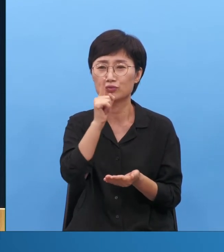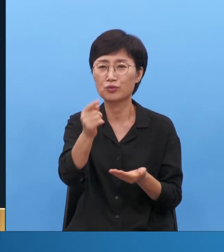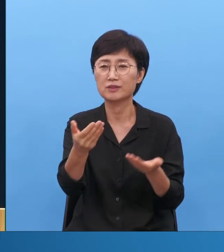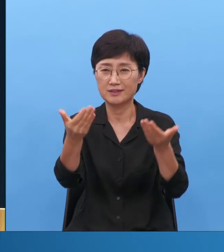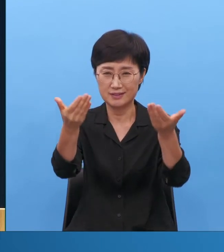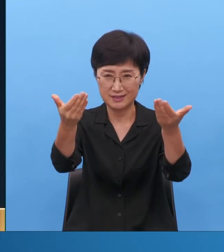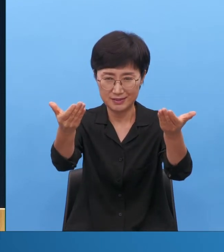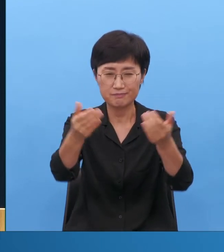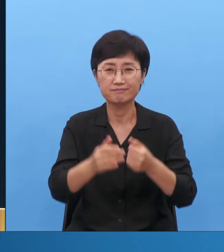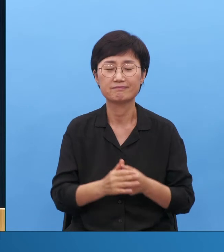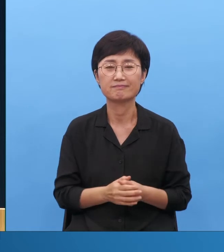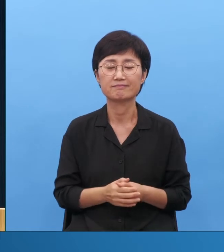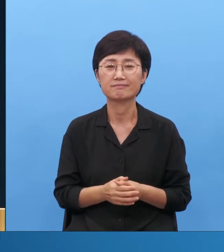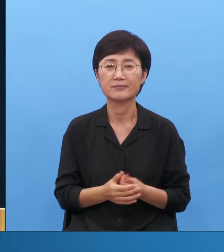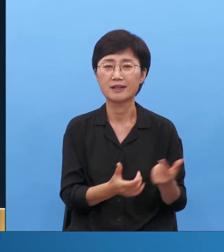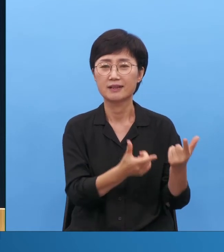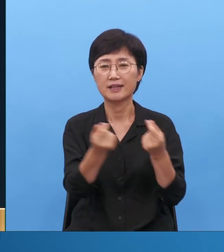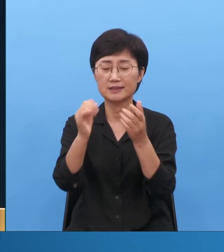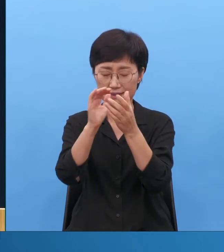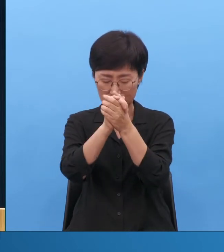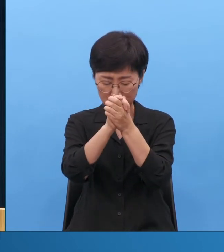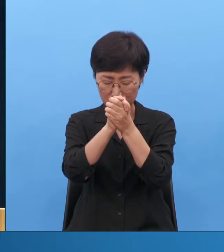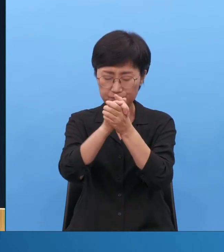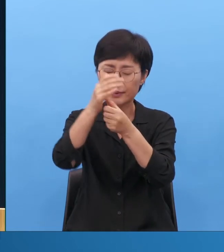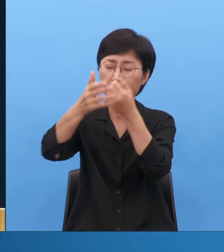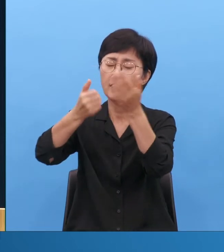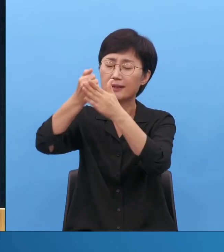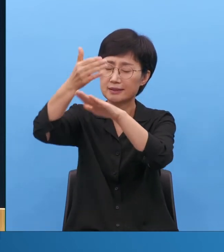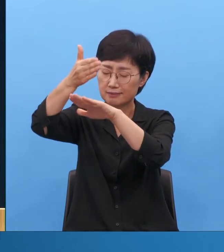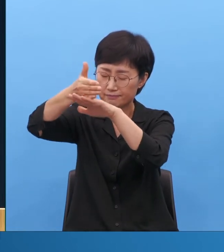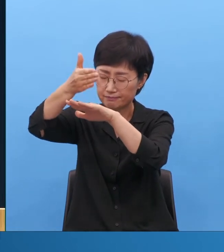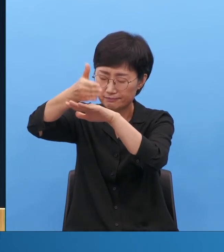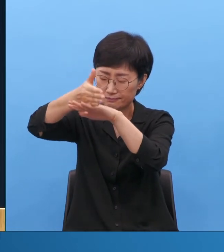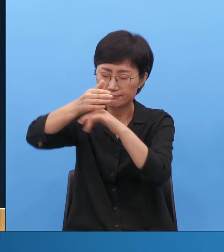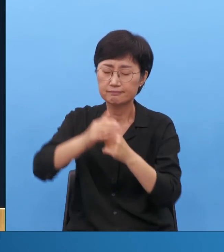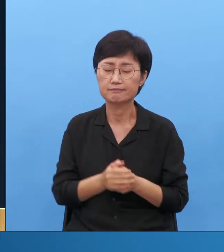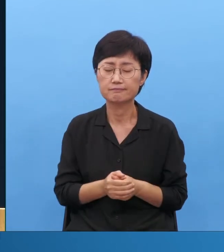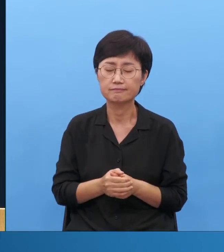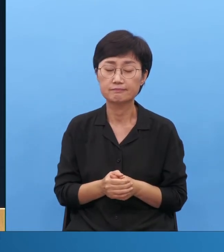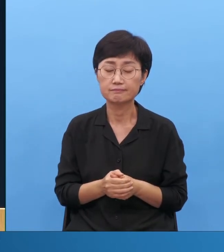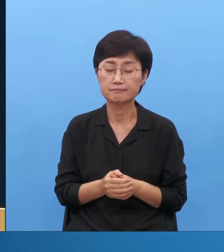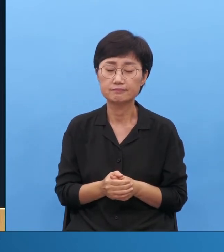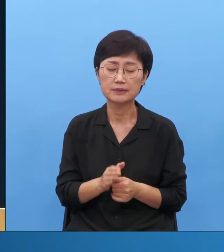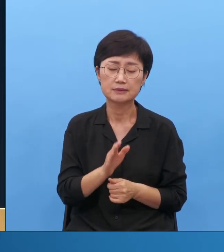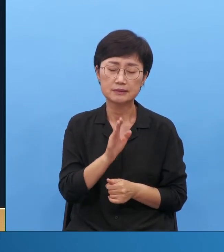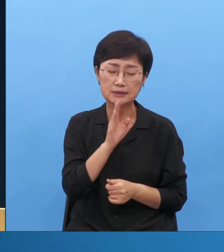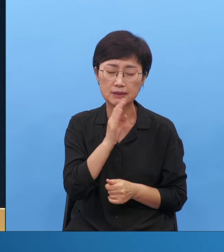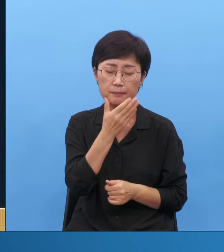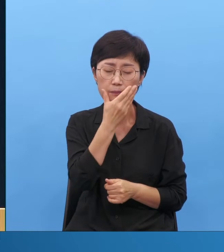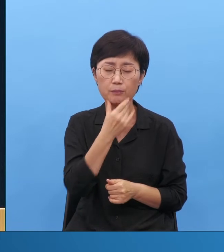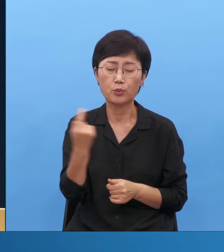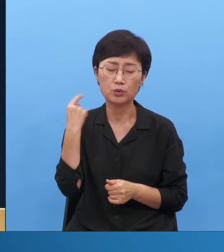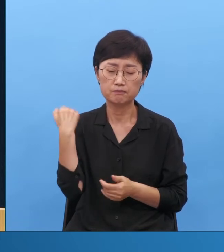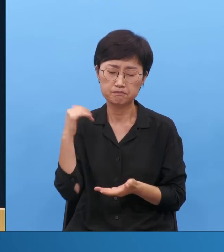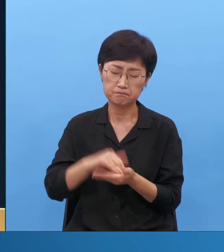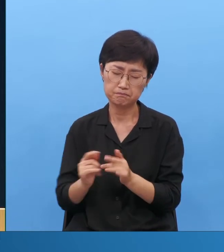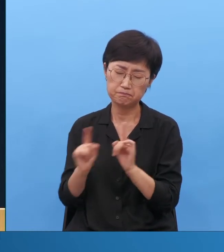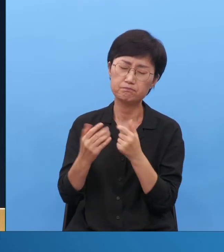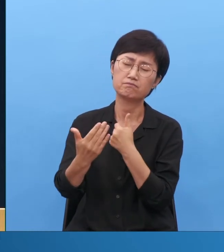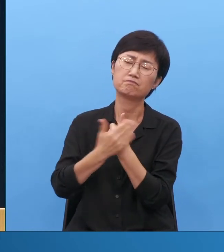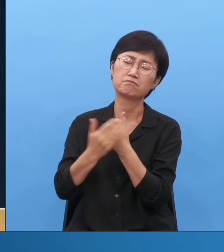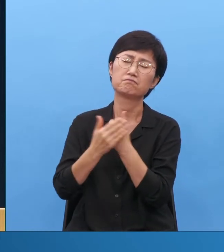bless your name, Lord, that you will all receive true grace 기도하겠습니다. and new 하나님 grace today. 감사드립니다. God, we thank you. 참 복음 회복하게 해주옵소서. Help us to